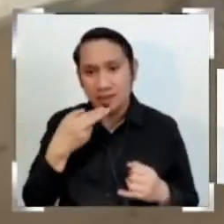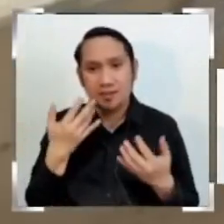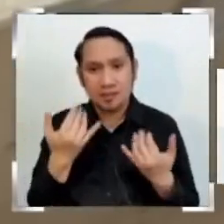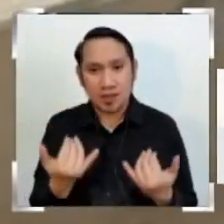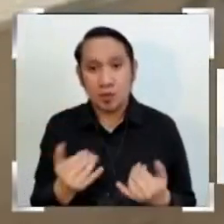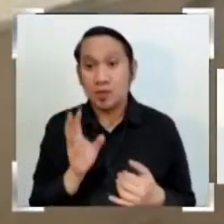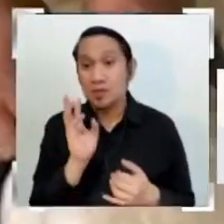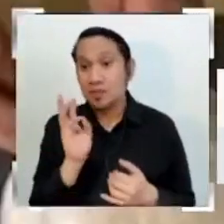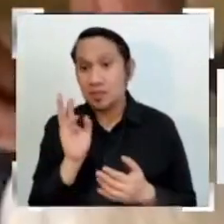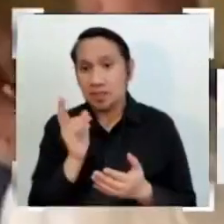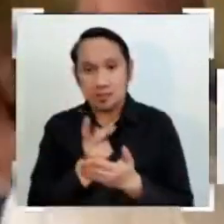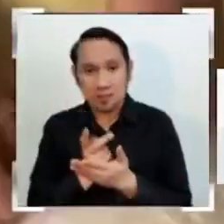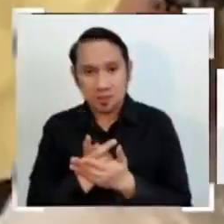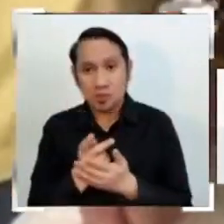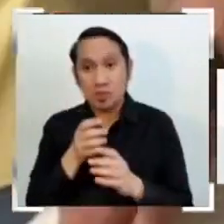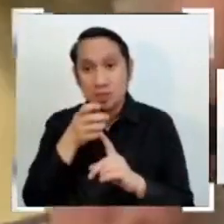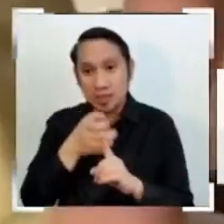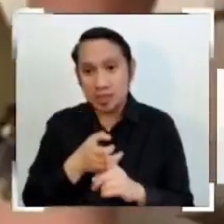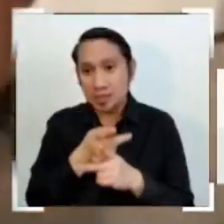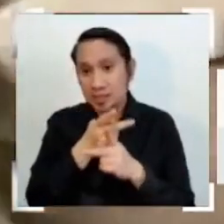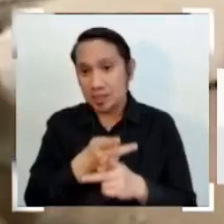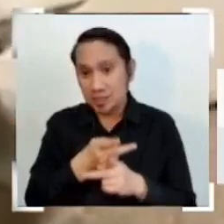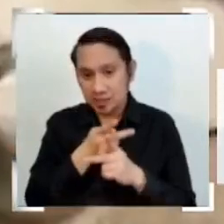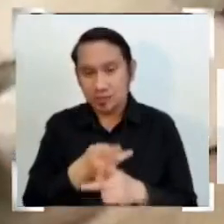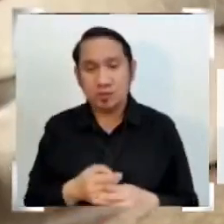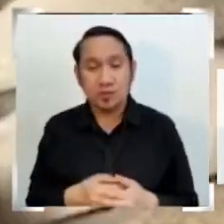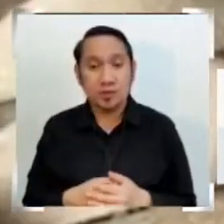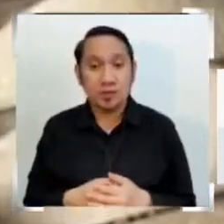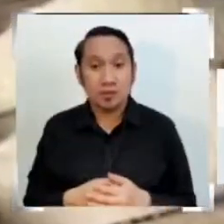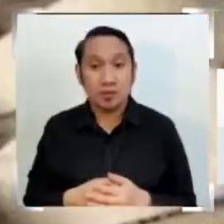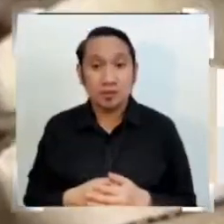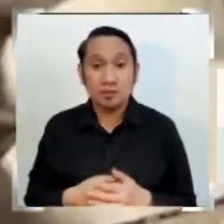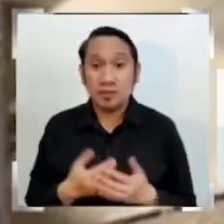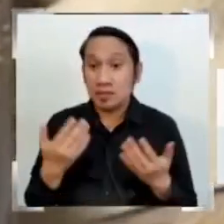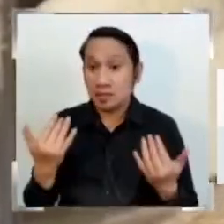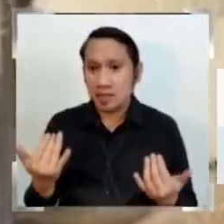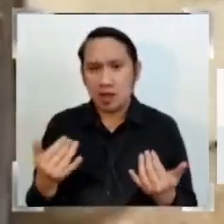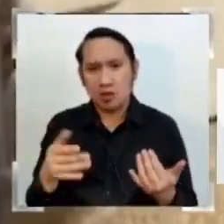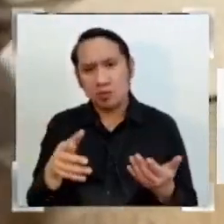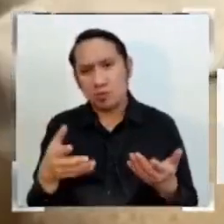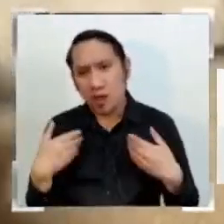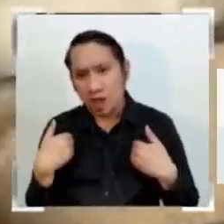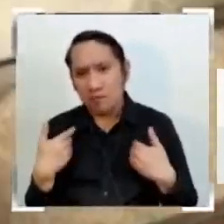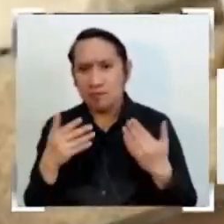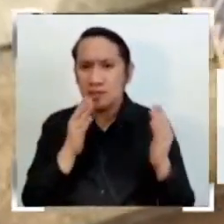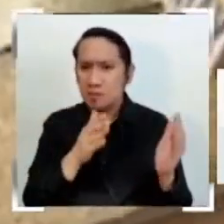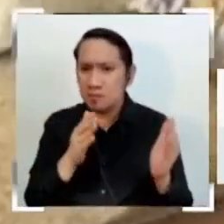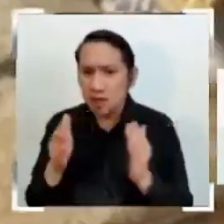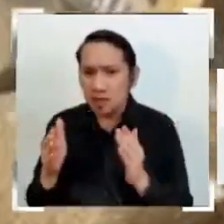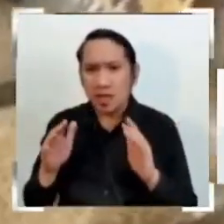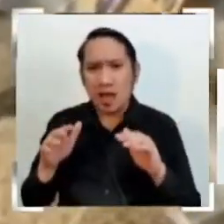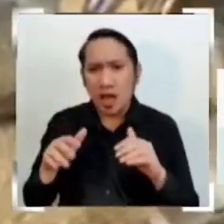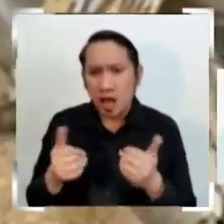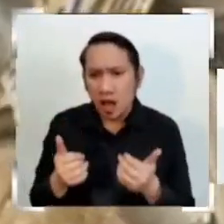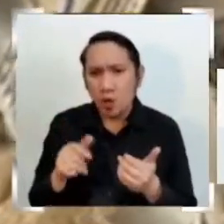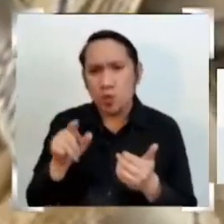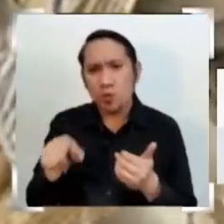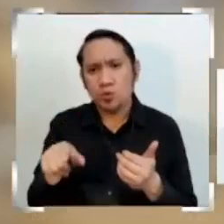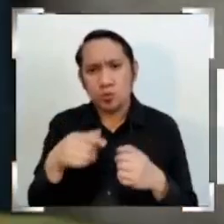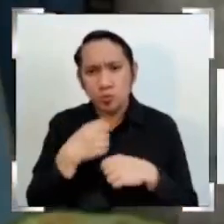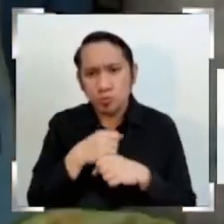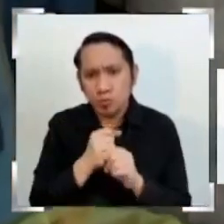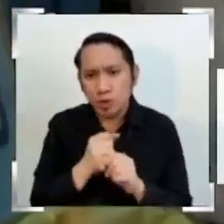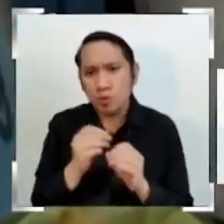pesos kada kilo. Ayon sa provincial agriculturist, naglalatag na sila ng plano para mapalakas ang produksyon ng bigas sa